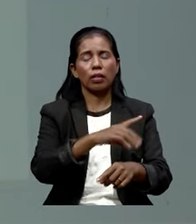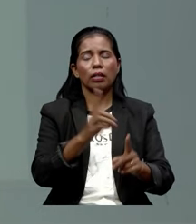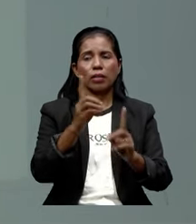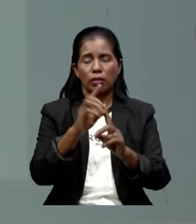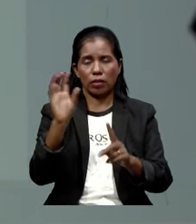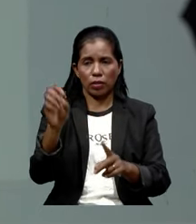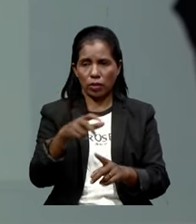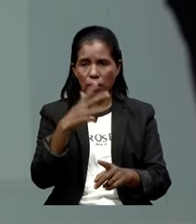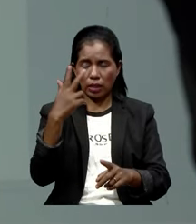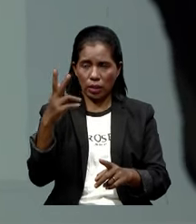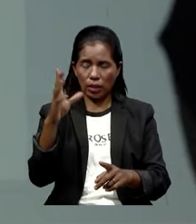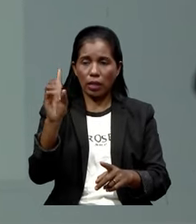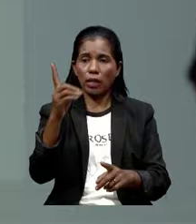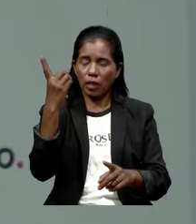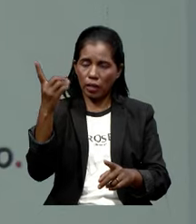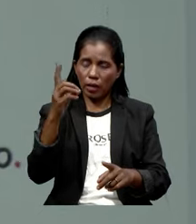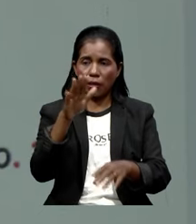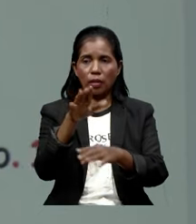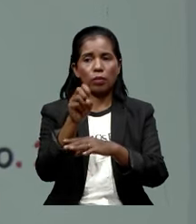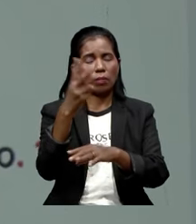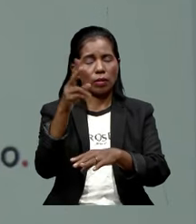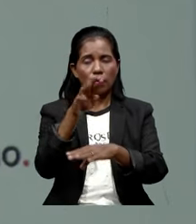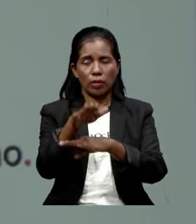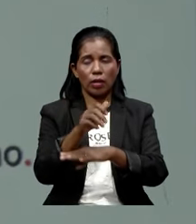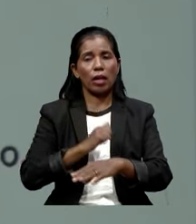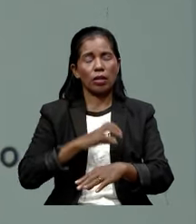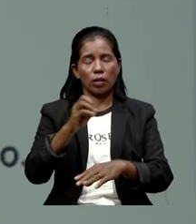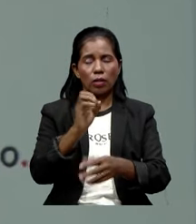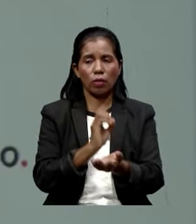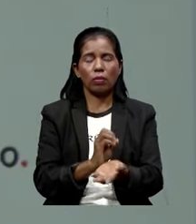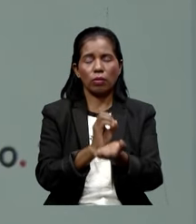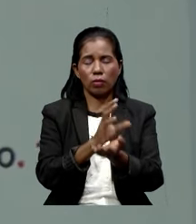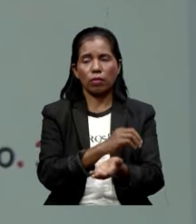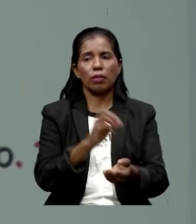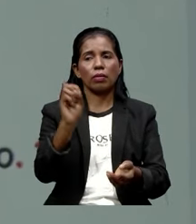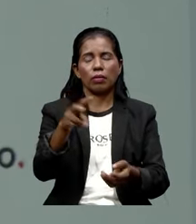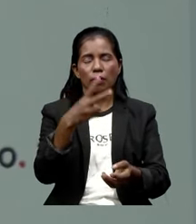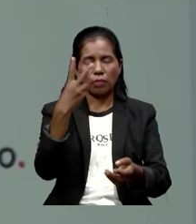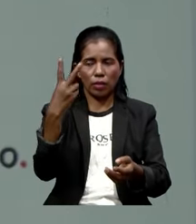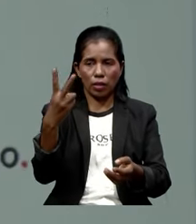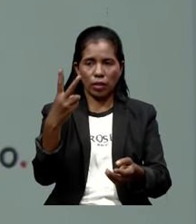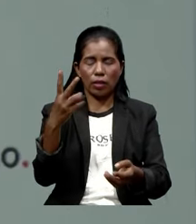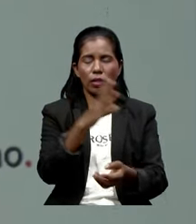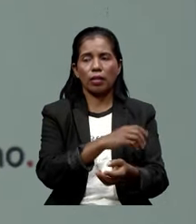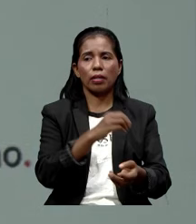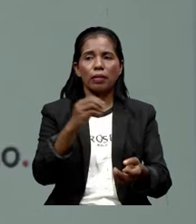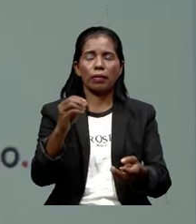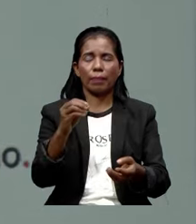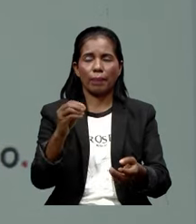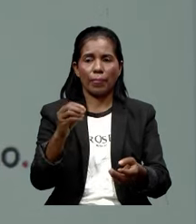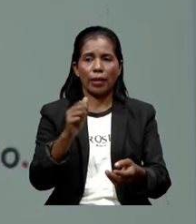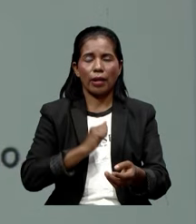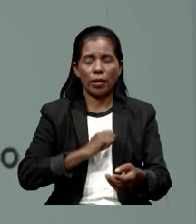dader to tuku sanulu resin rua meu dia. Ainaro no Raioa tuku sanulu resin rua to tuku ida meu dia.